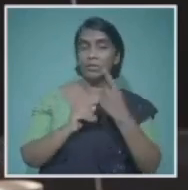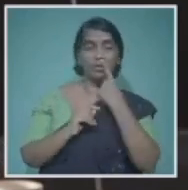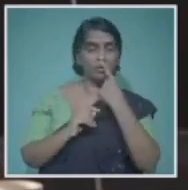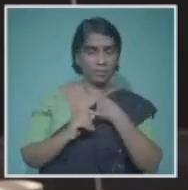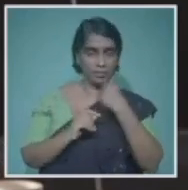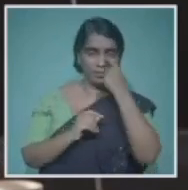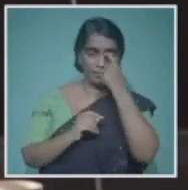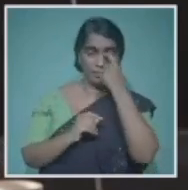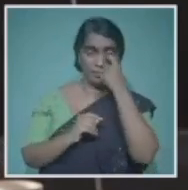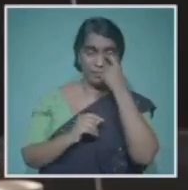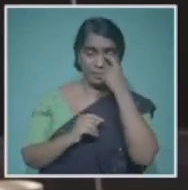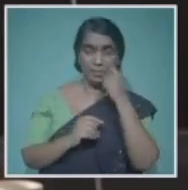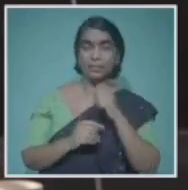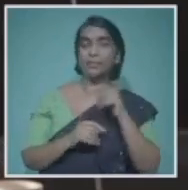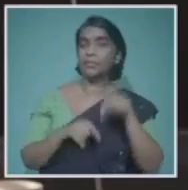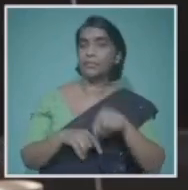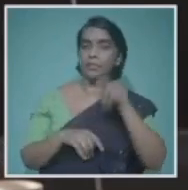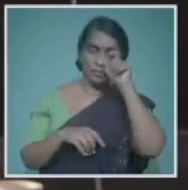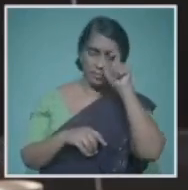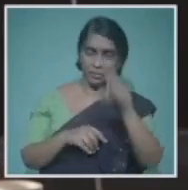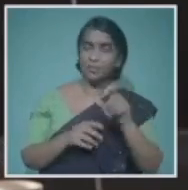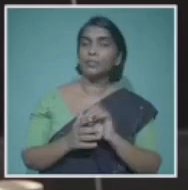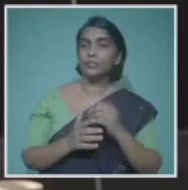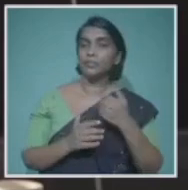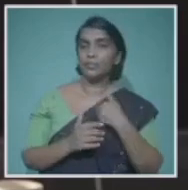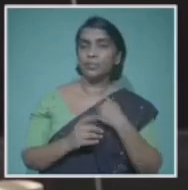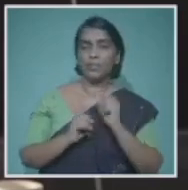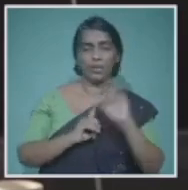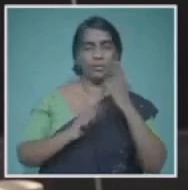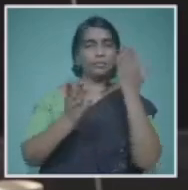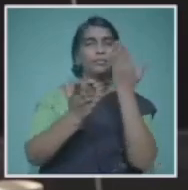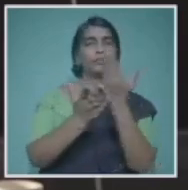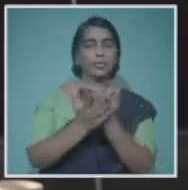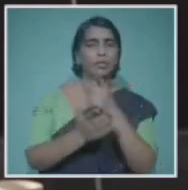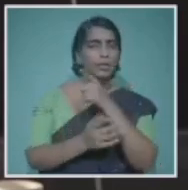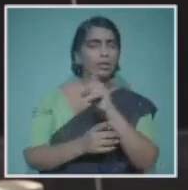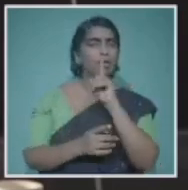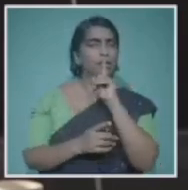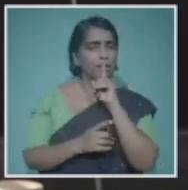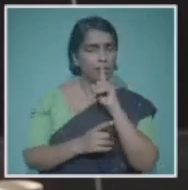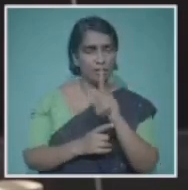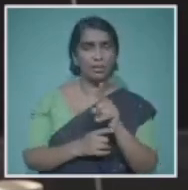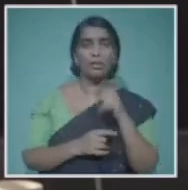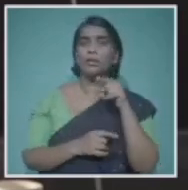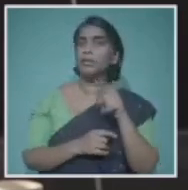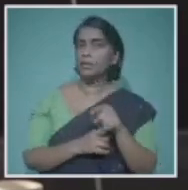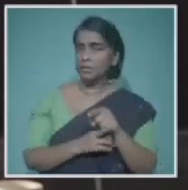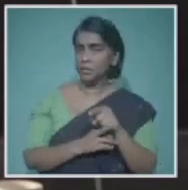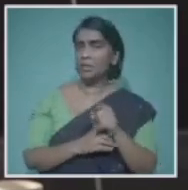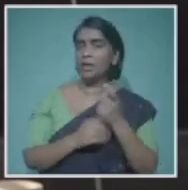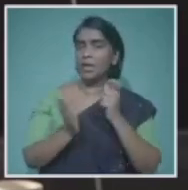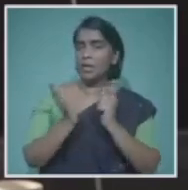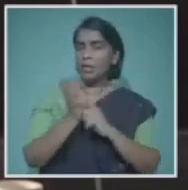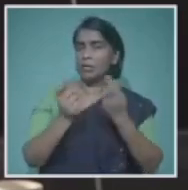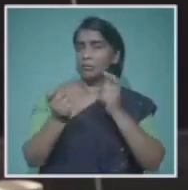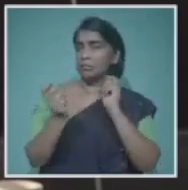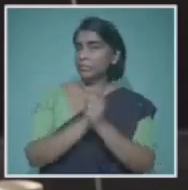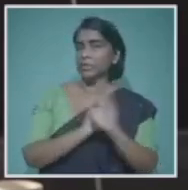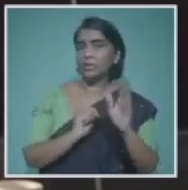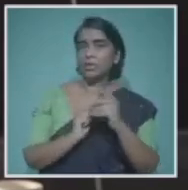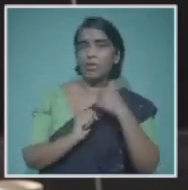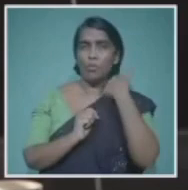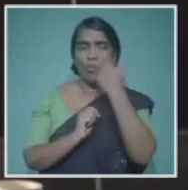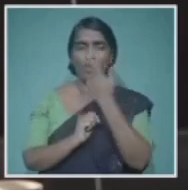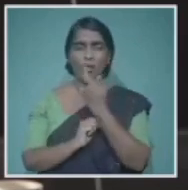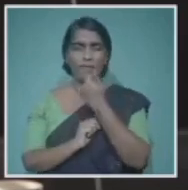කරන්න කියලා. දැන් බලන්න මම සභාගත කරන්න ඔබතුමා කිව්වා මේ ණය වෙනස් වීමක් නෙමෙයි මුහුණත